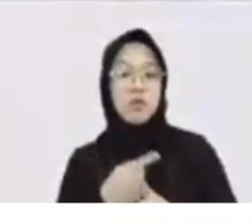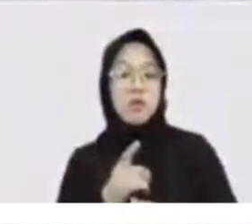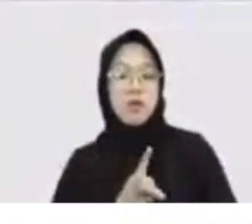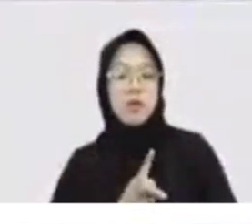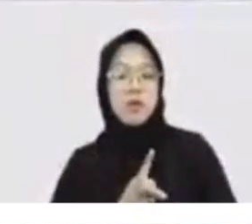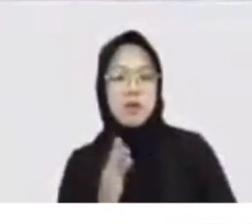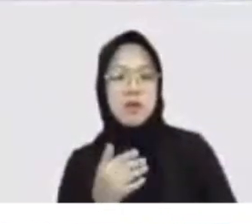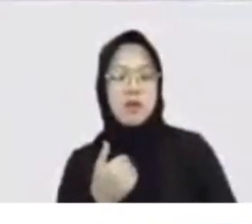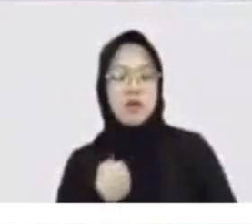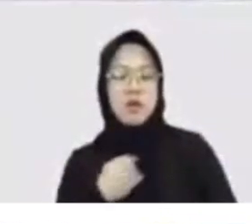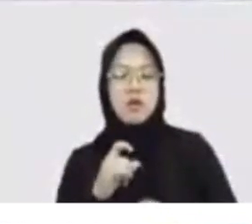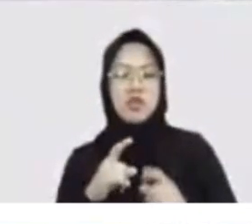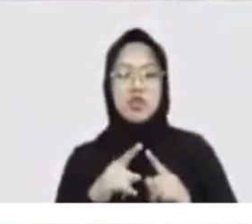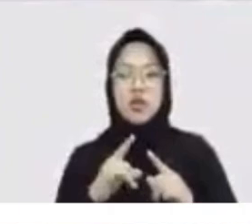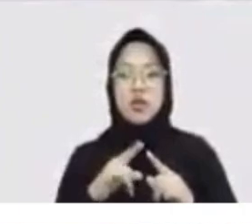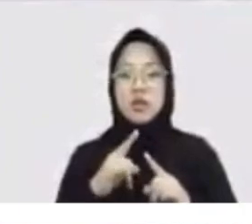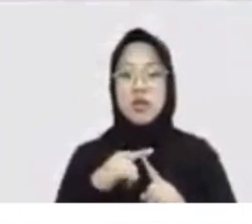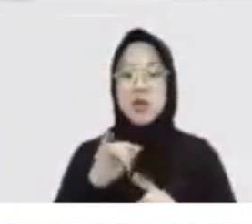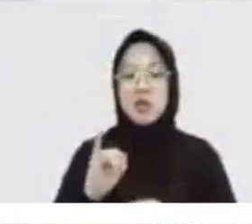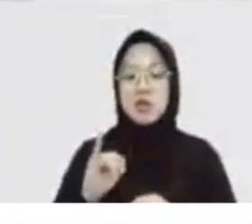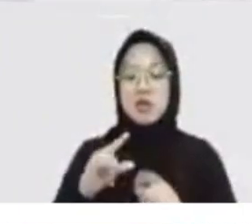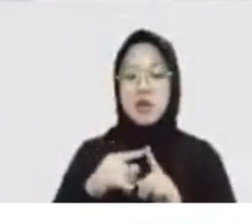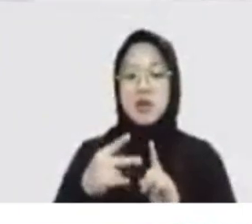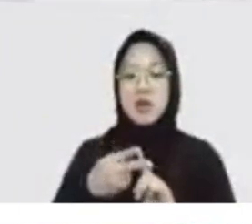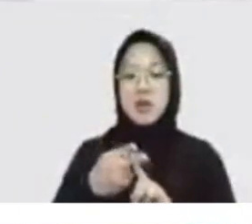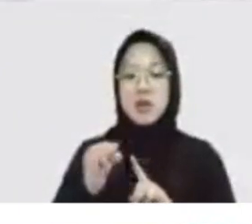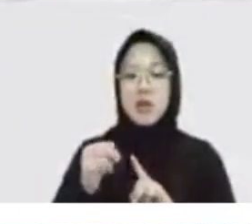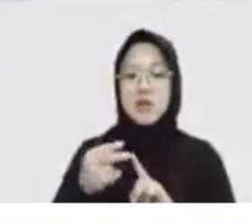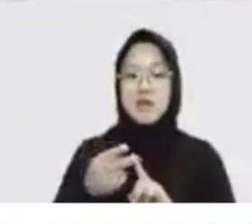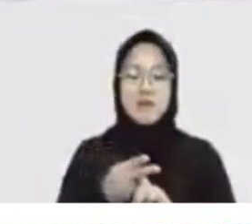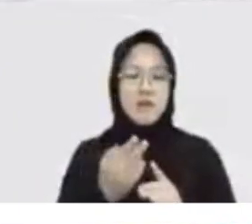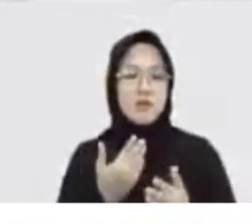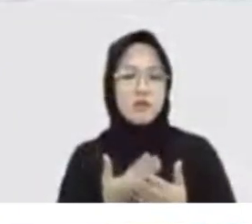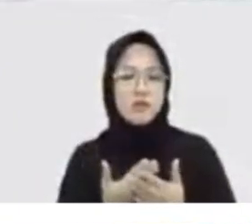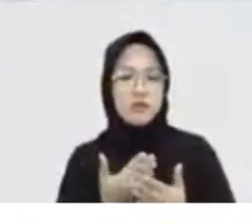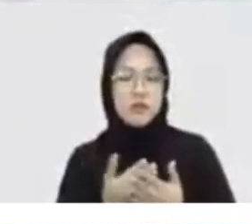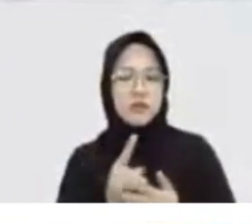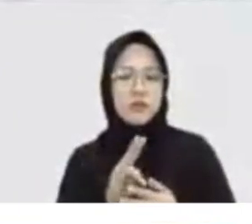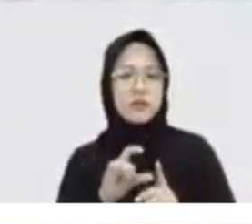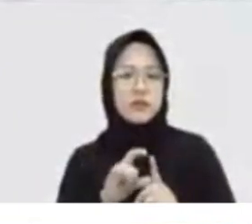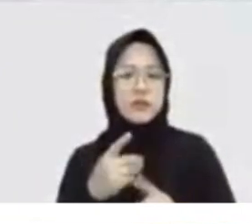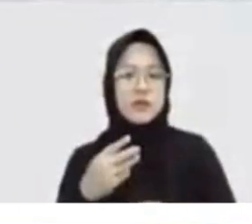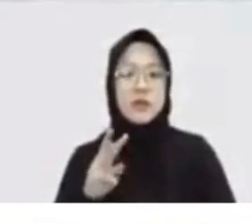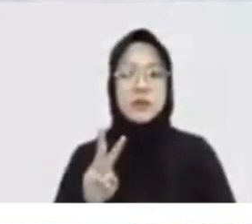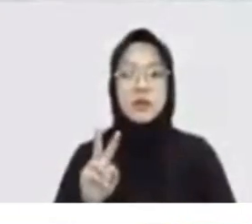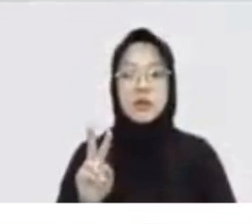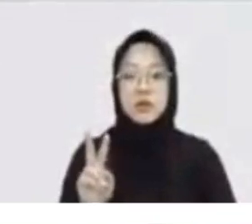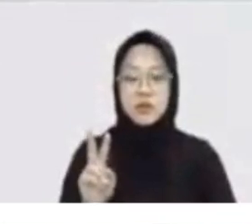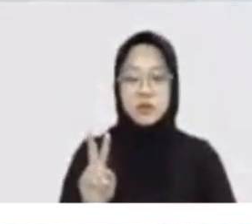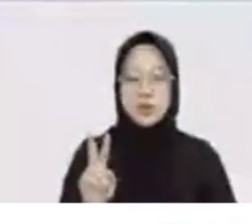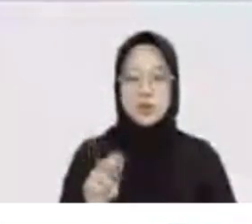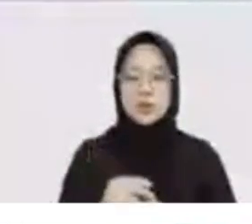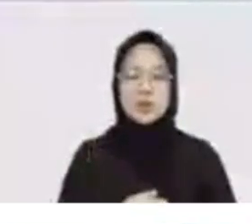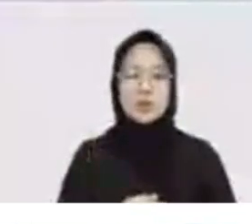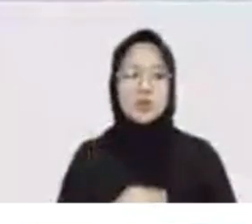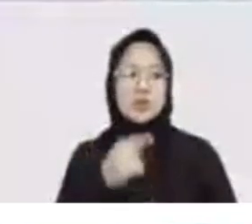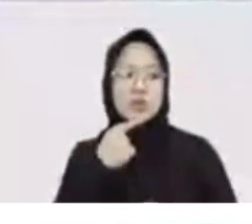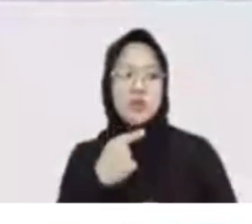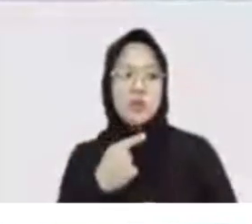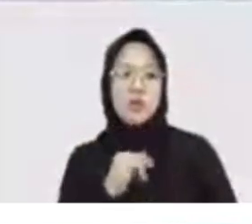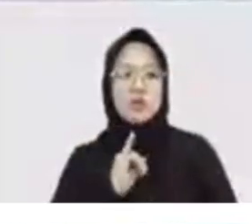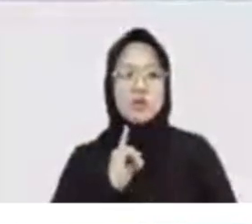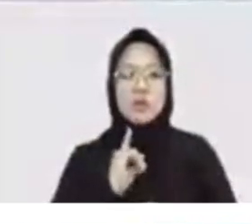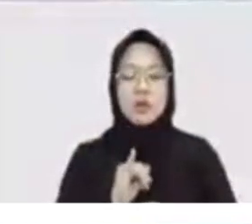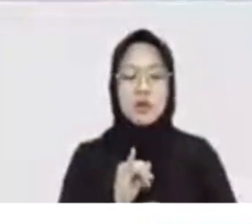carti dan Afif Nur bukti PK 15 32 32 terkait kesalahan